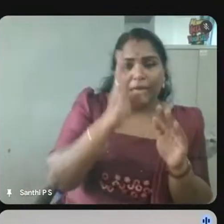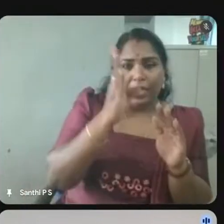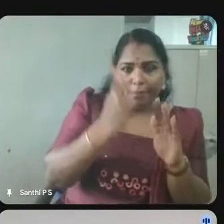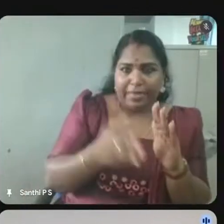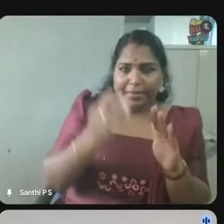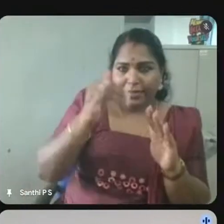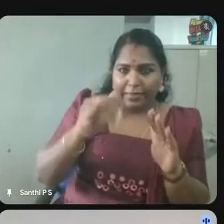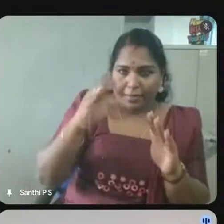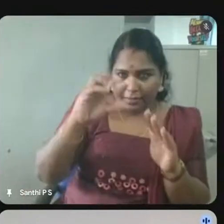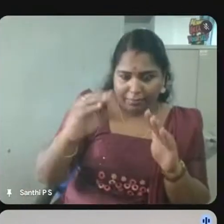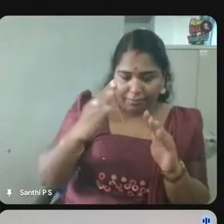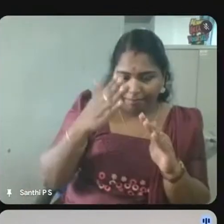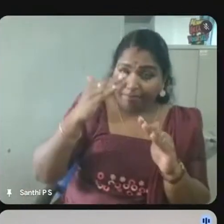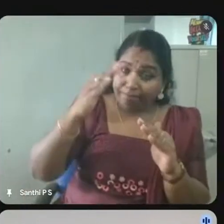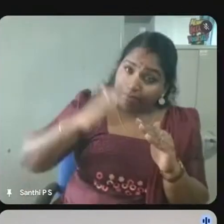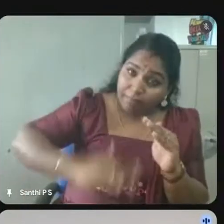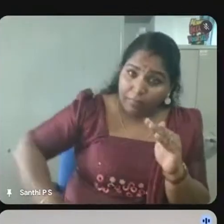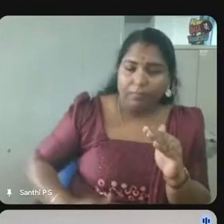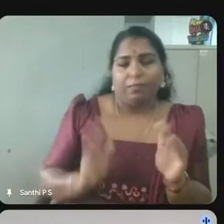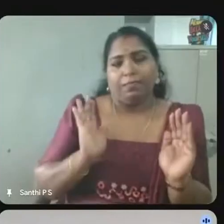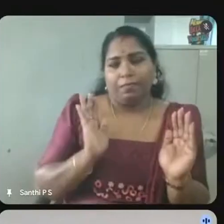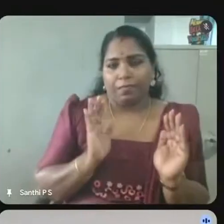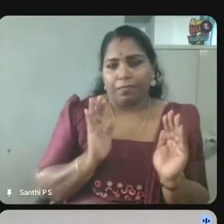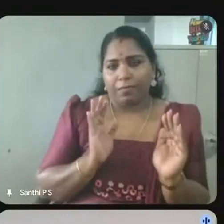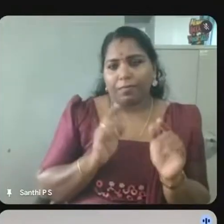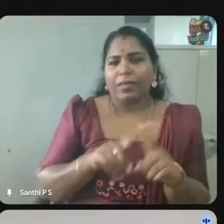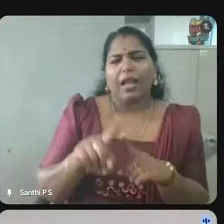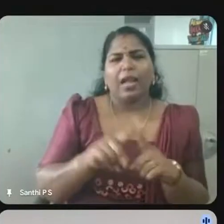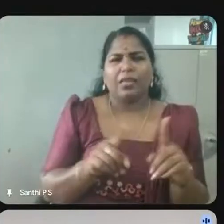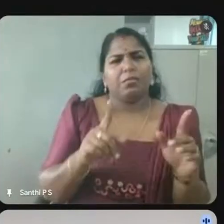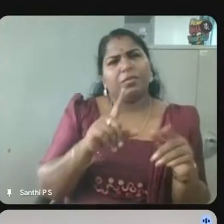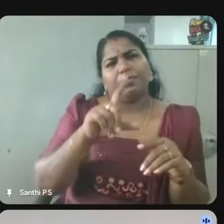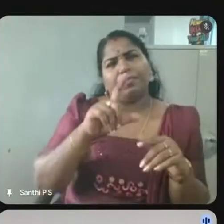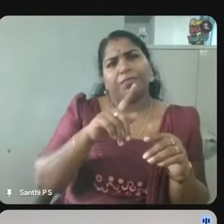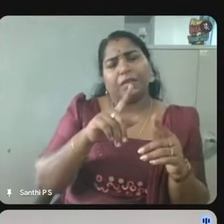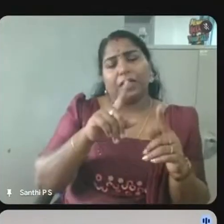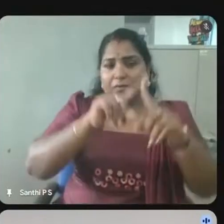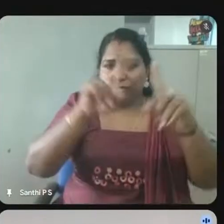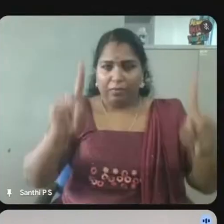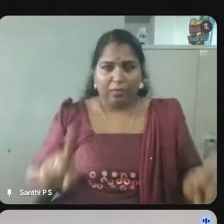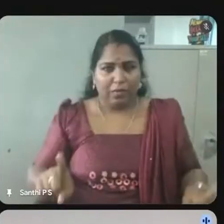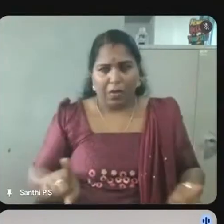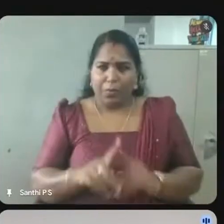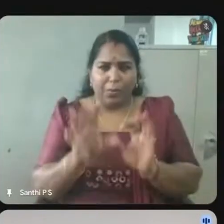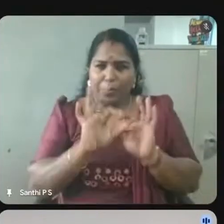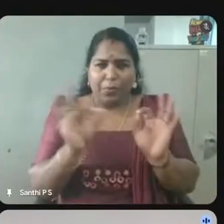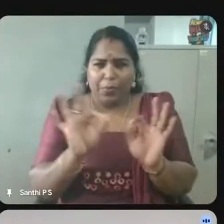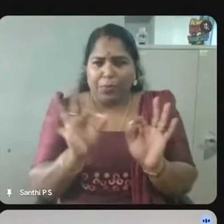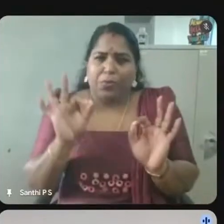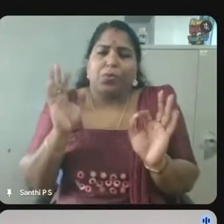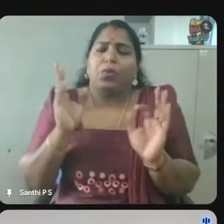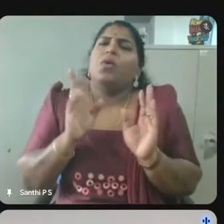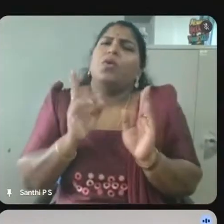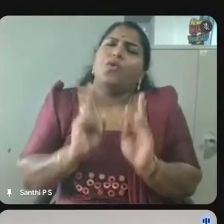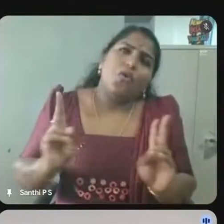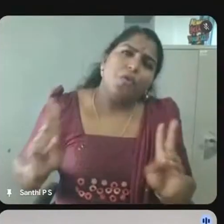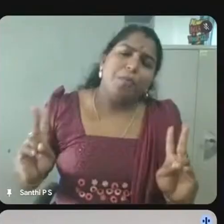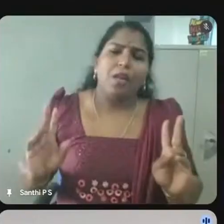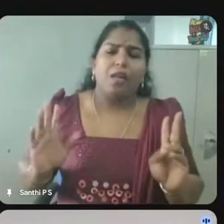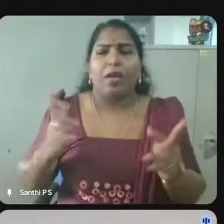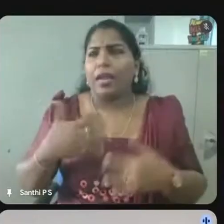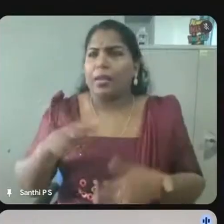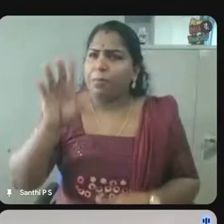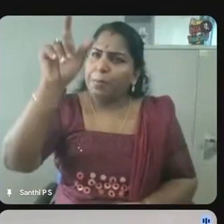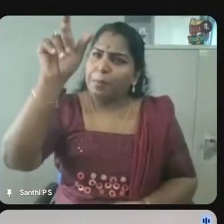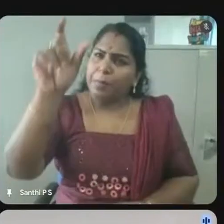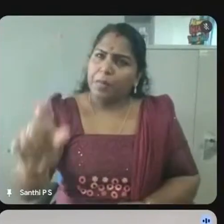നമ്മളിപ്പം ഇവനിപ്പോ ഒരു ചാർട്ട് ഇല്ല, അല്ലാതെ നമുക്കൊന്ന് കാണണം എന്ന് നമുക്ക് അത് നിർവചിക്കണം അല്ലെങ്കിൽ ഒരു ഡിഫൈൻ ചെയ്യണം എന്നാണെങ്കിൽ ഒരാള് അടുത്ത് നിന്ന്